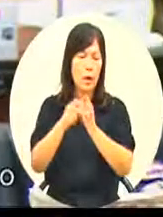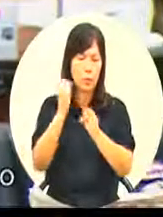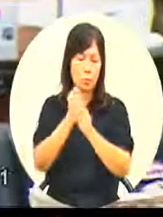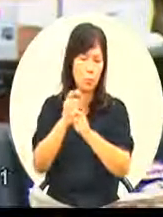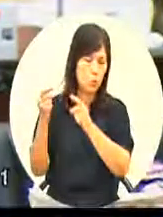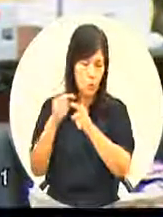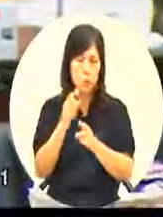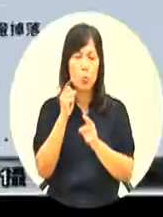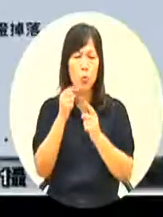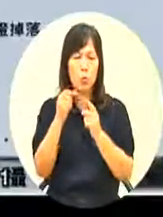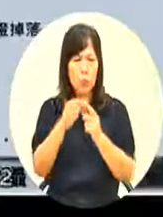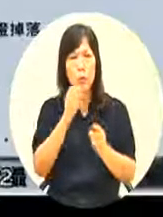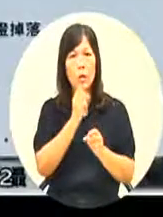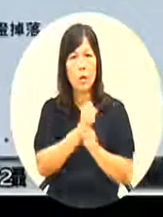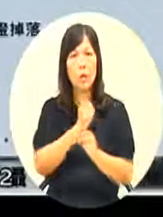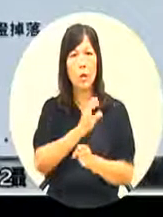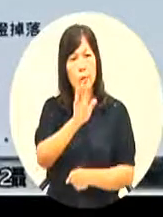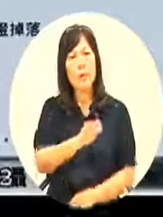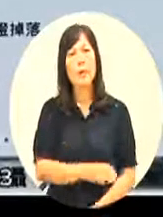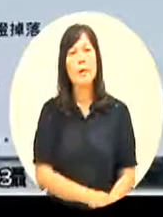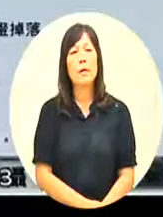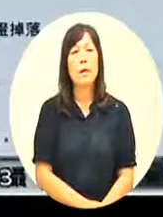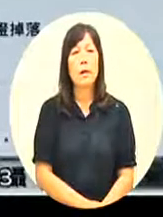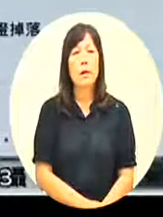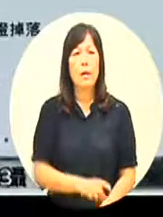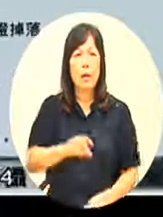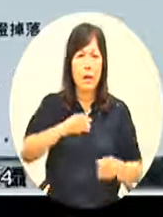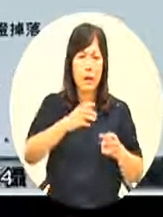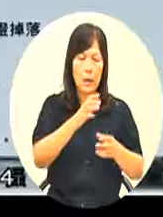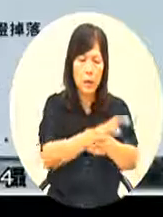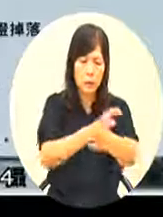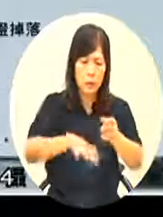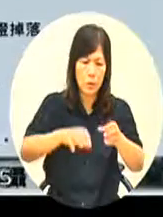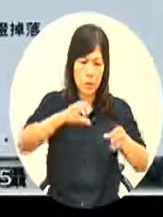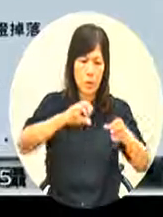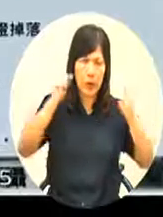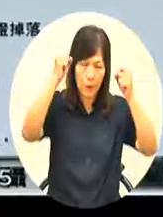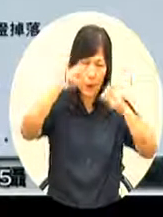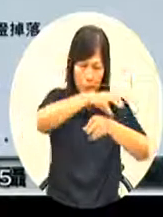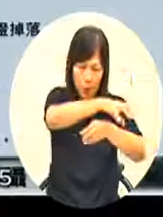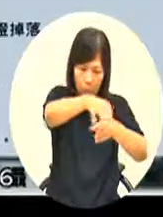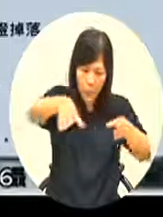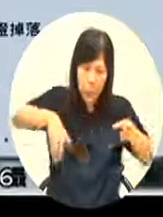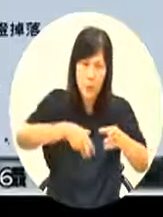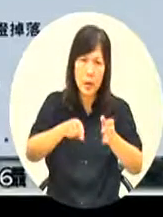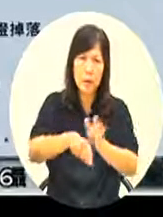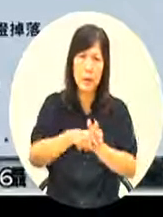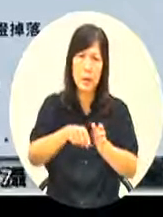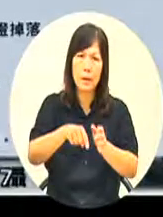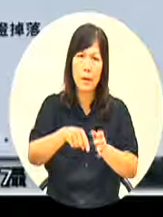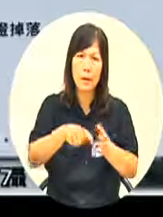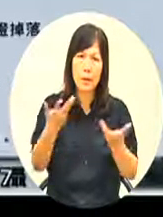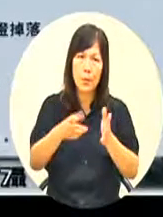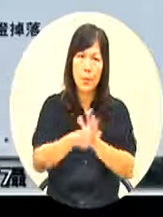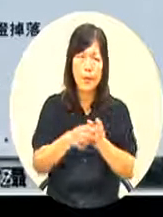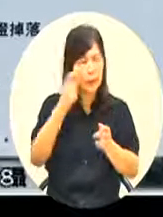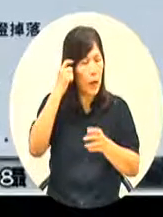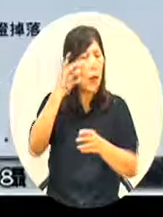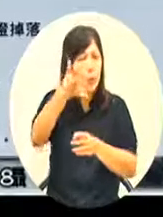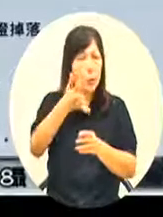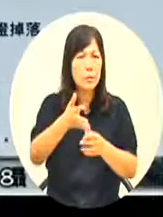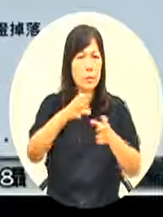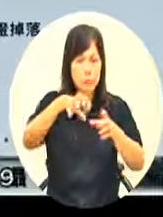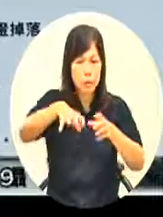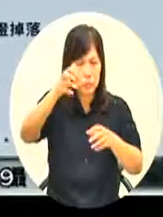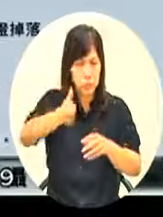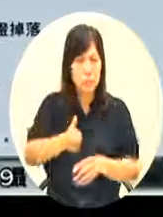中。好，那市运主场馆的受损的状况，我这边有一些疑问哈，想请教一下处长哈，